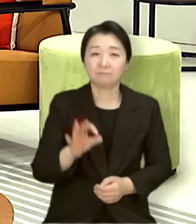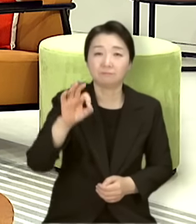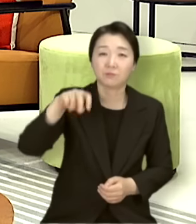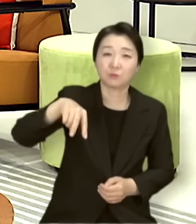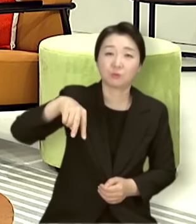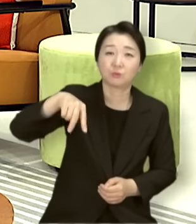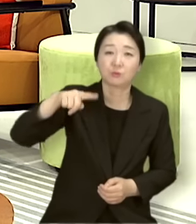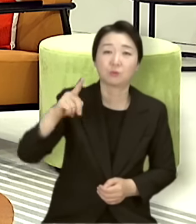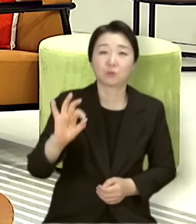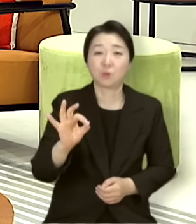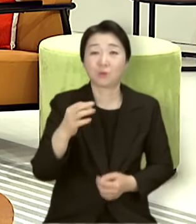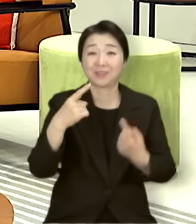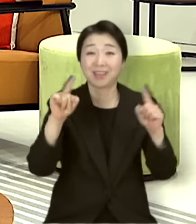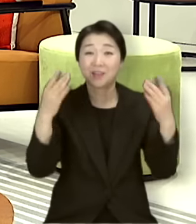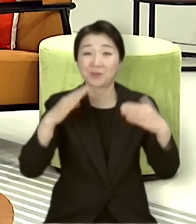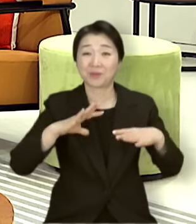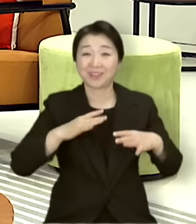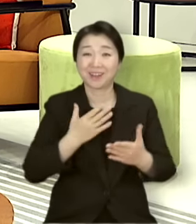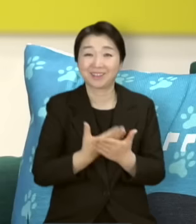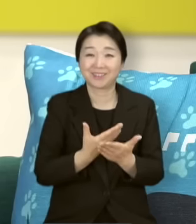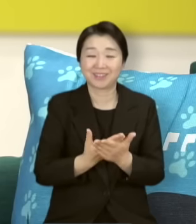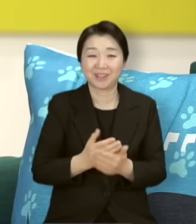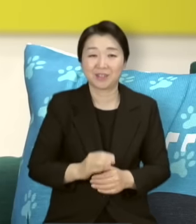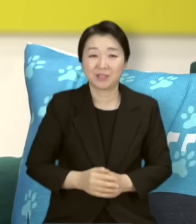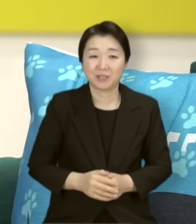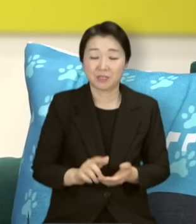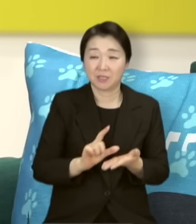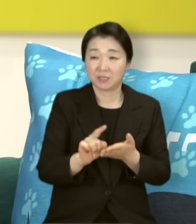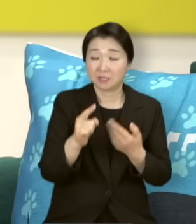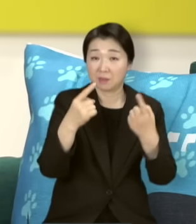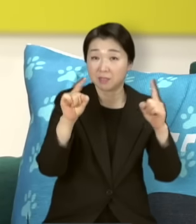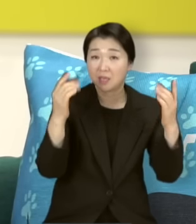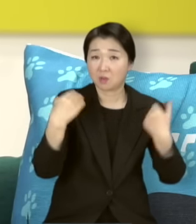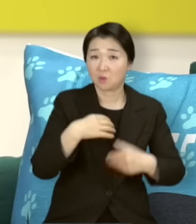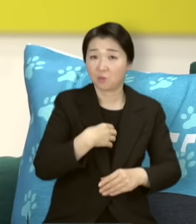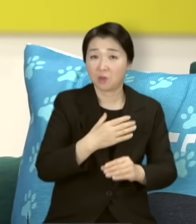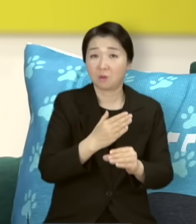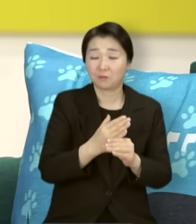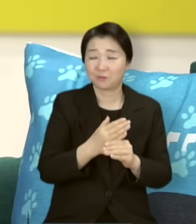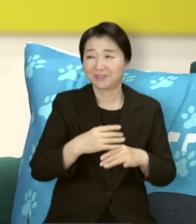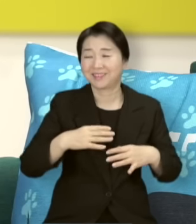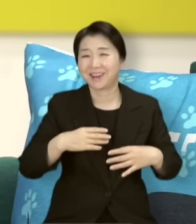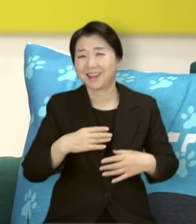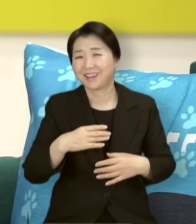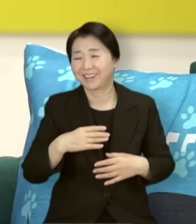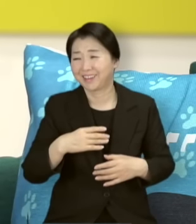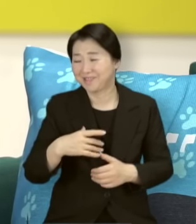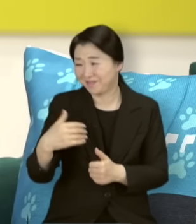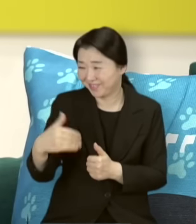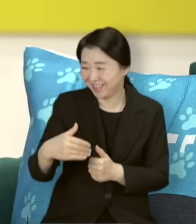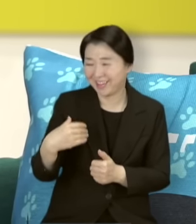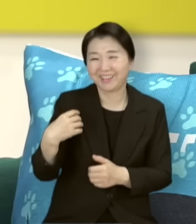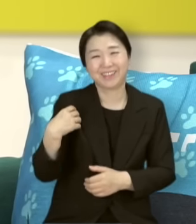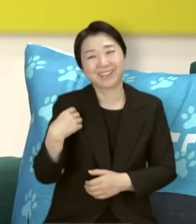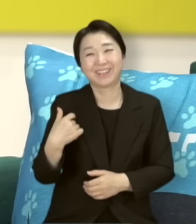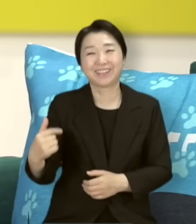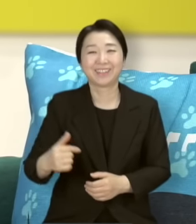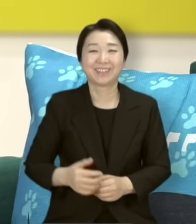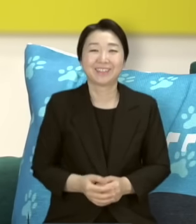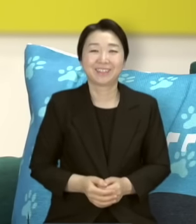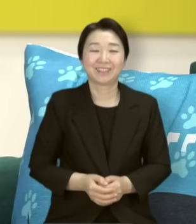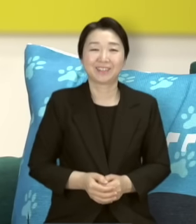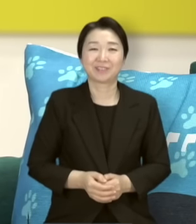우성대학교 자랑 한 번만 부탁드립니다. 예, 지방 대학들이 위기인데 그렇습니다. 자랑을 하라시니 네. 조금